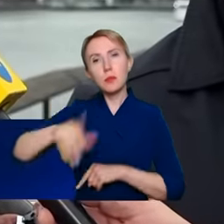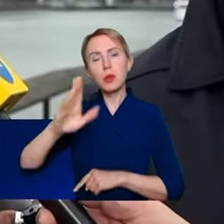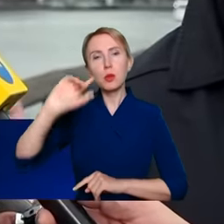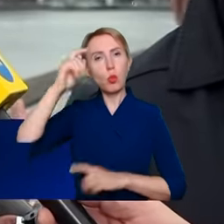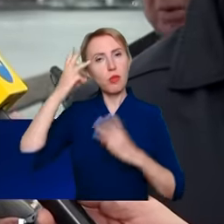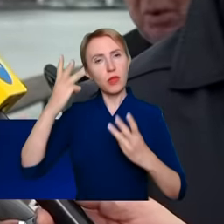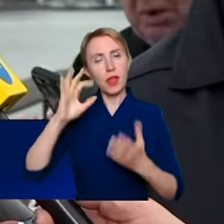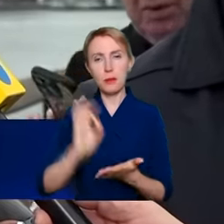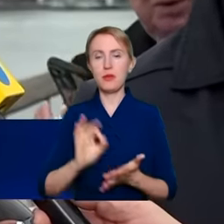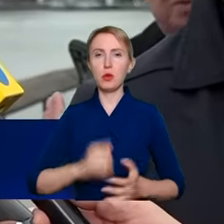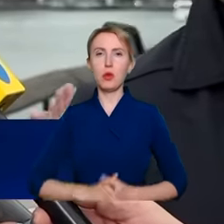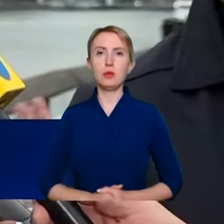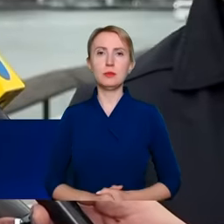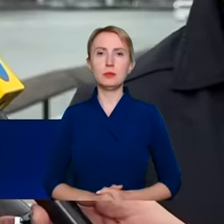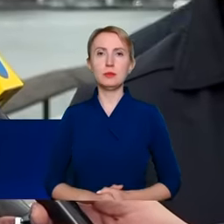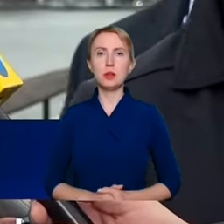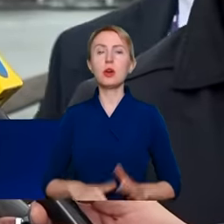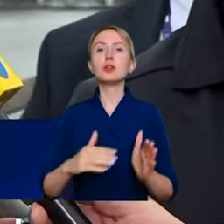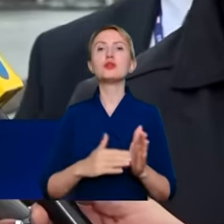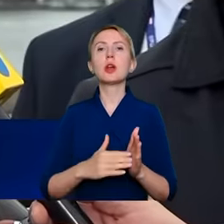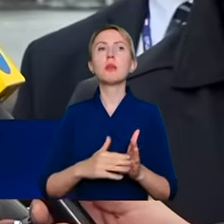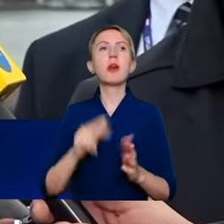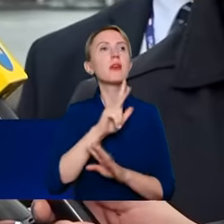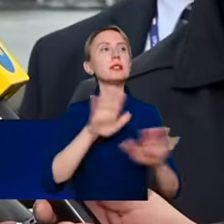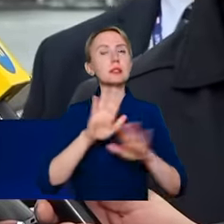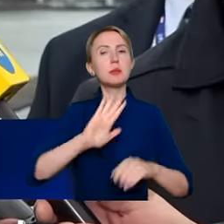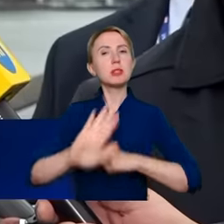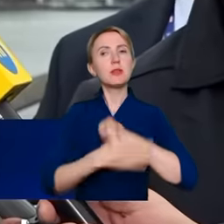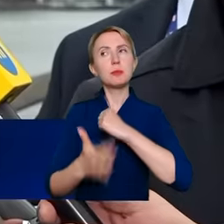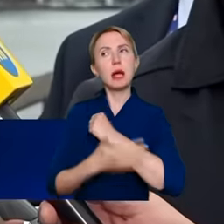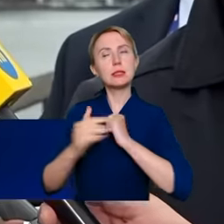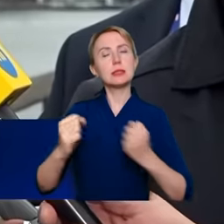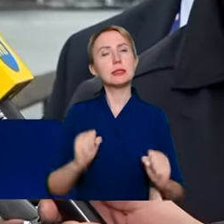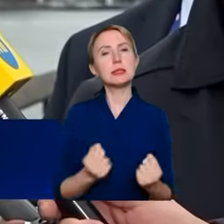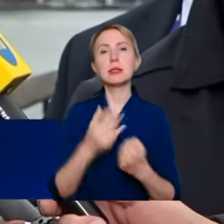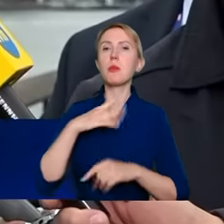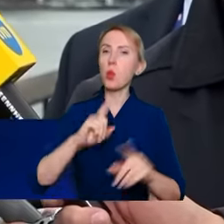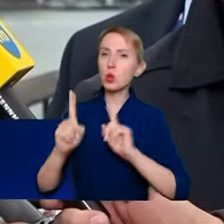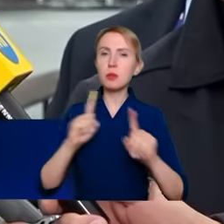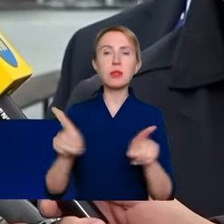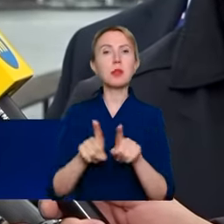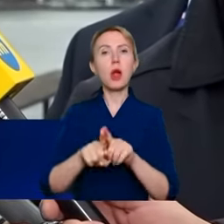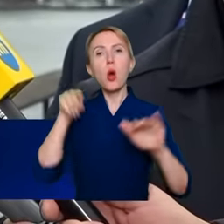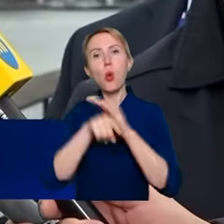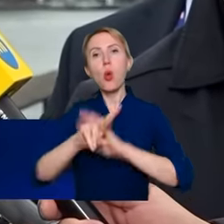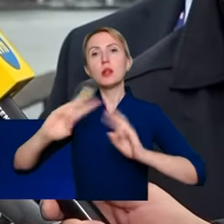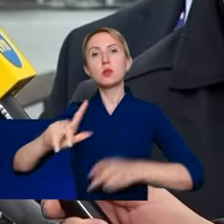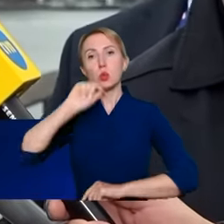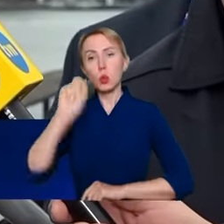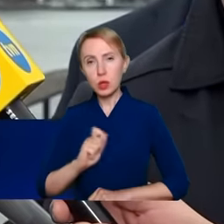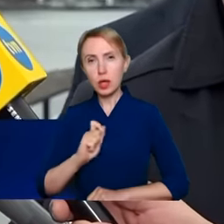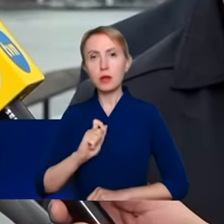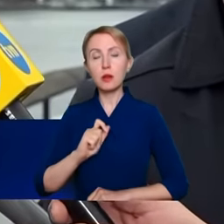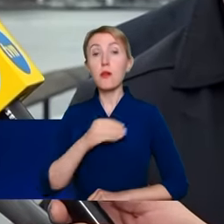pewno i że trzeba wszędzie zabiegać o to wsparcie. Rozmawialiśmy również o uchodźcach z Ukrainy, którzy są w